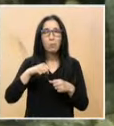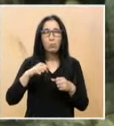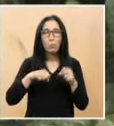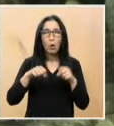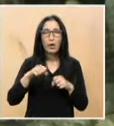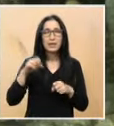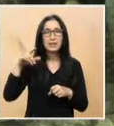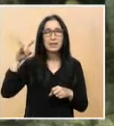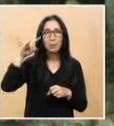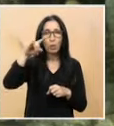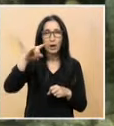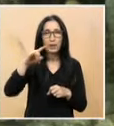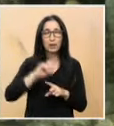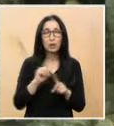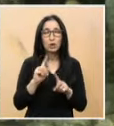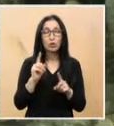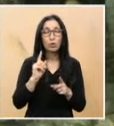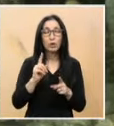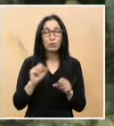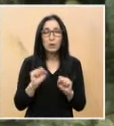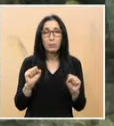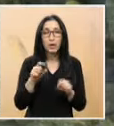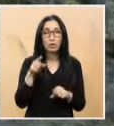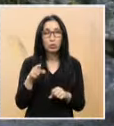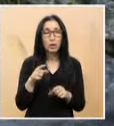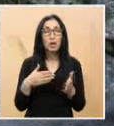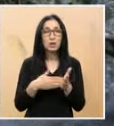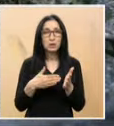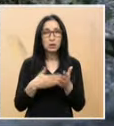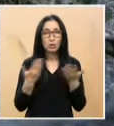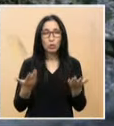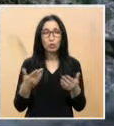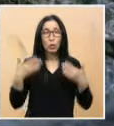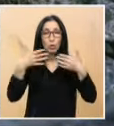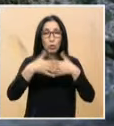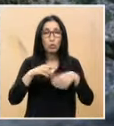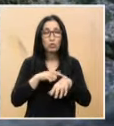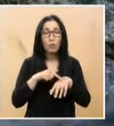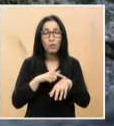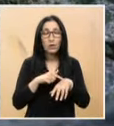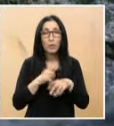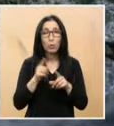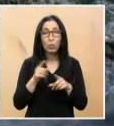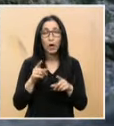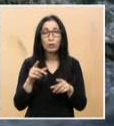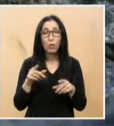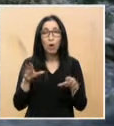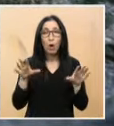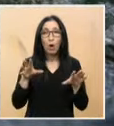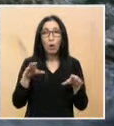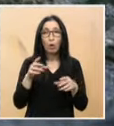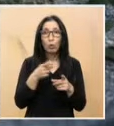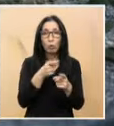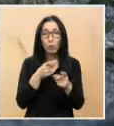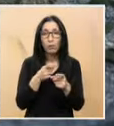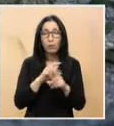може да бъде засечен от нищото, което се плаши от нея. Защото нощно време, когато лувува или привечерно